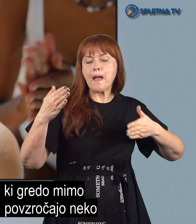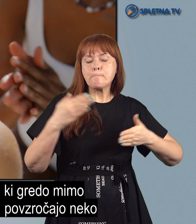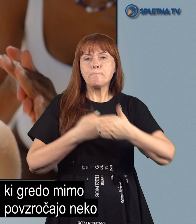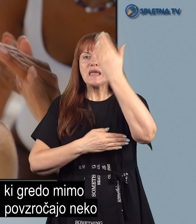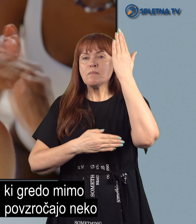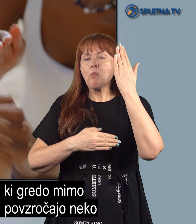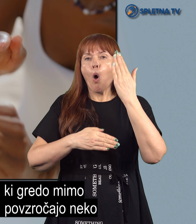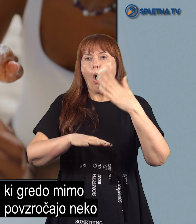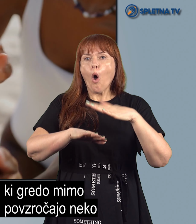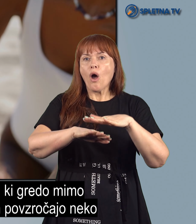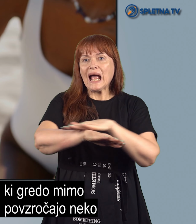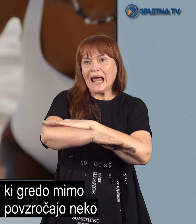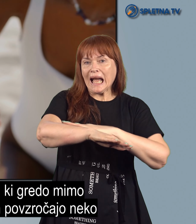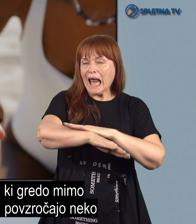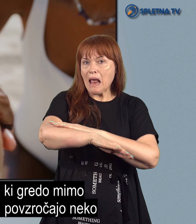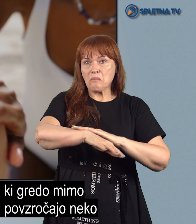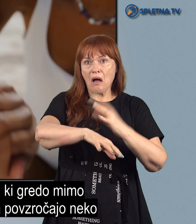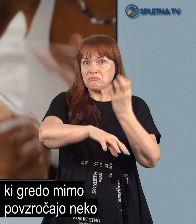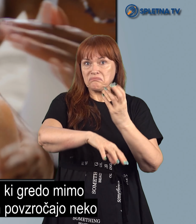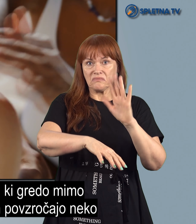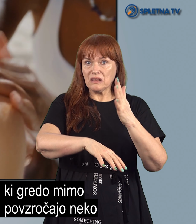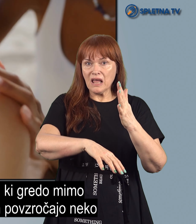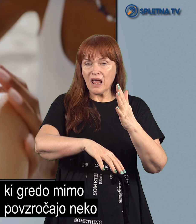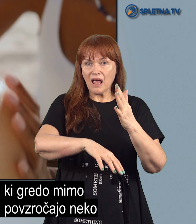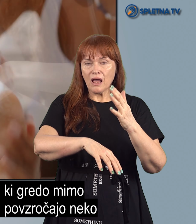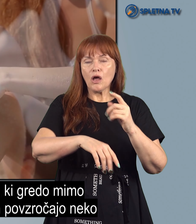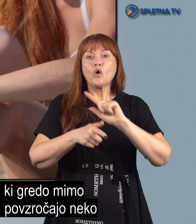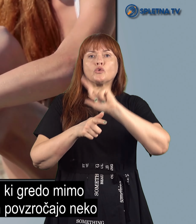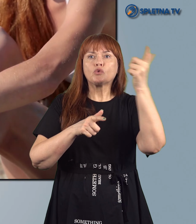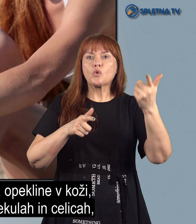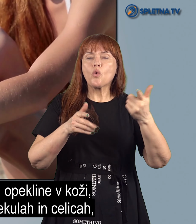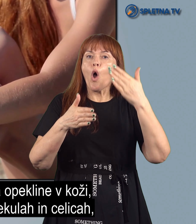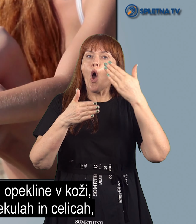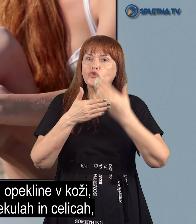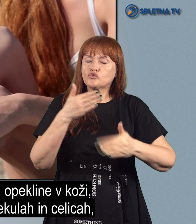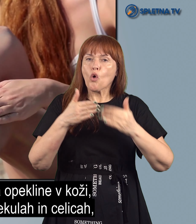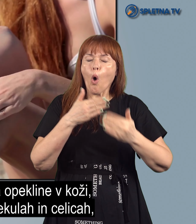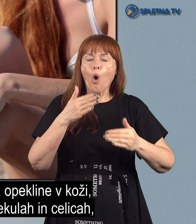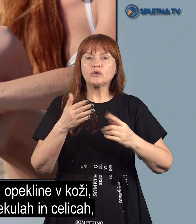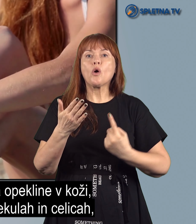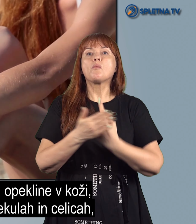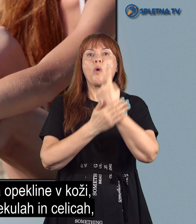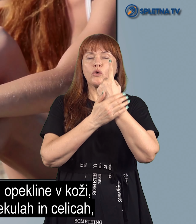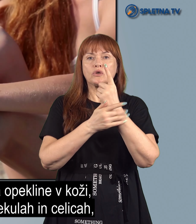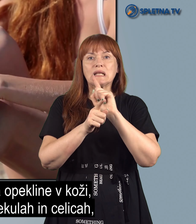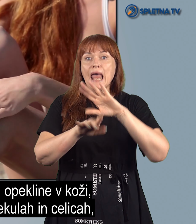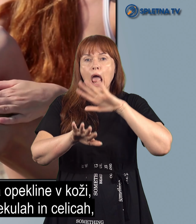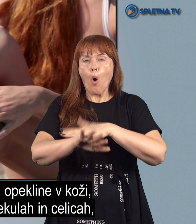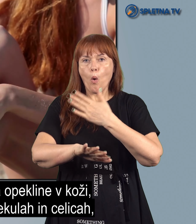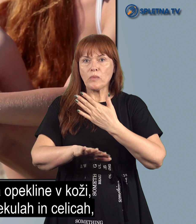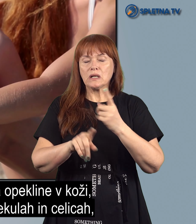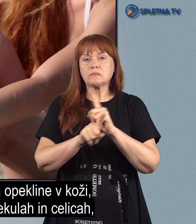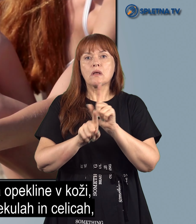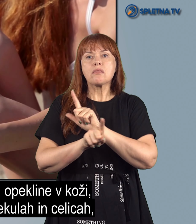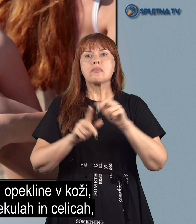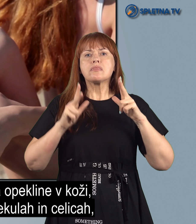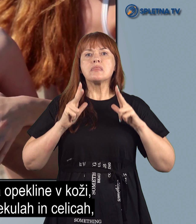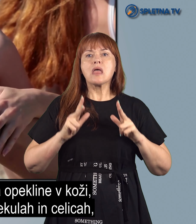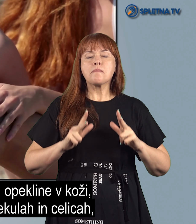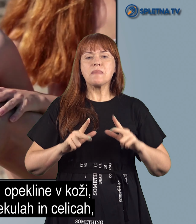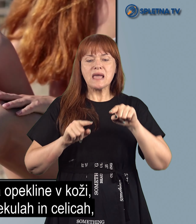mimo teh zaščitnih faktorjev, ki povzročajo neko drugo škodo, ne pa opekline v koži, recimo